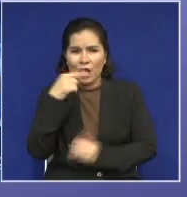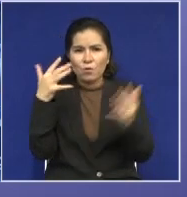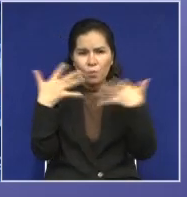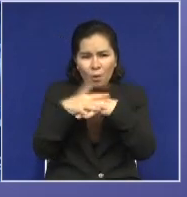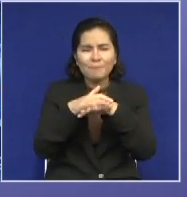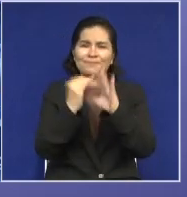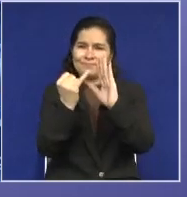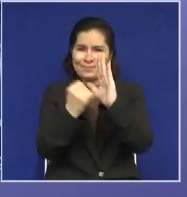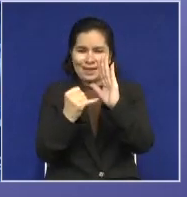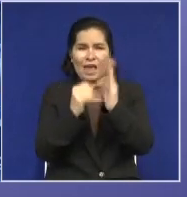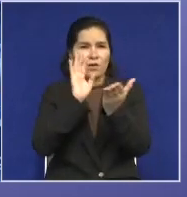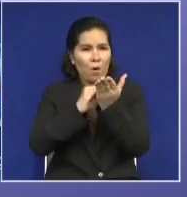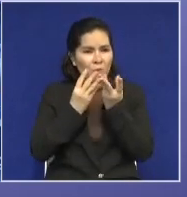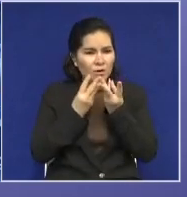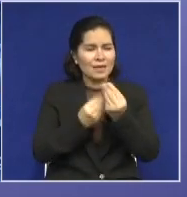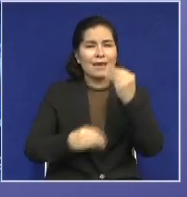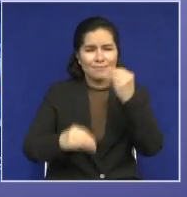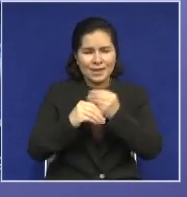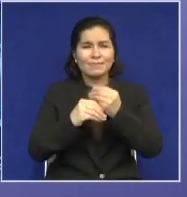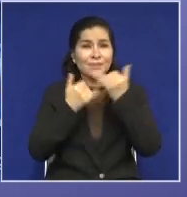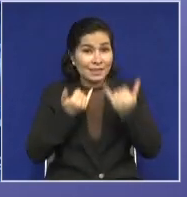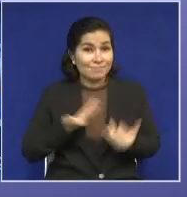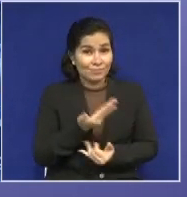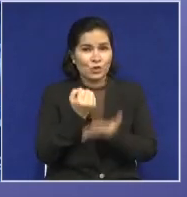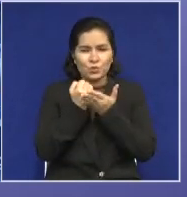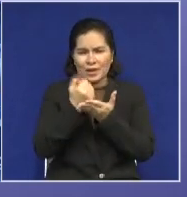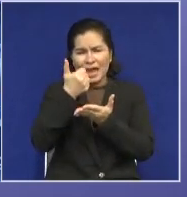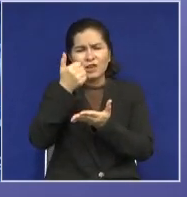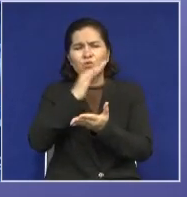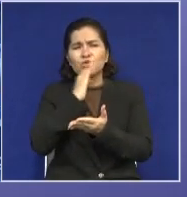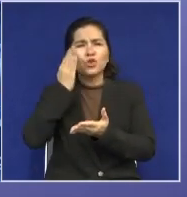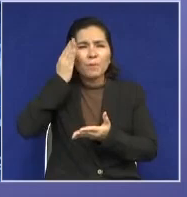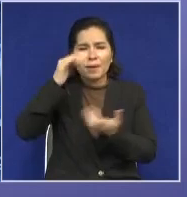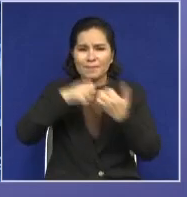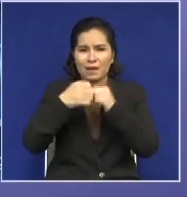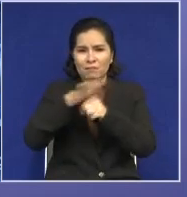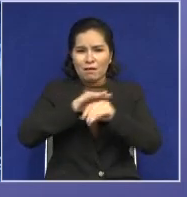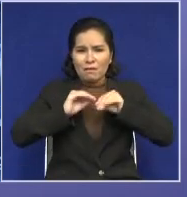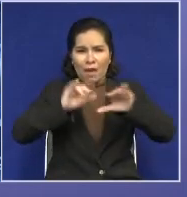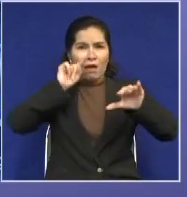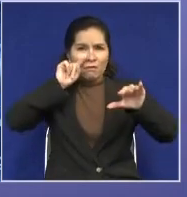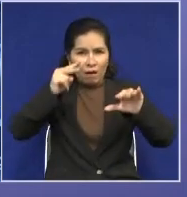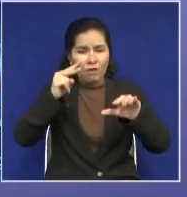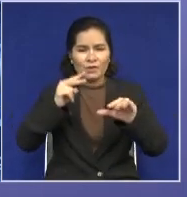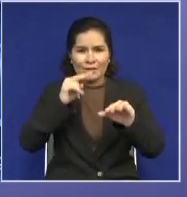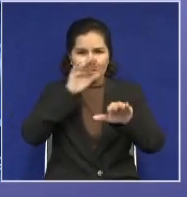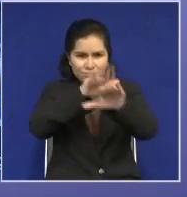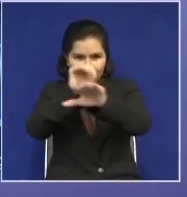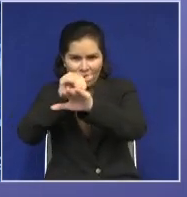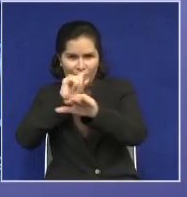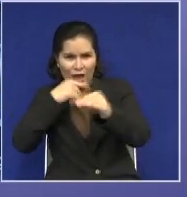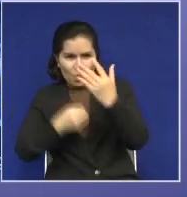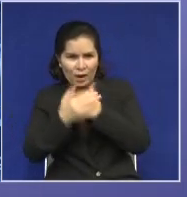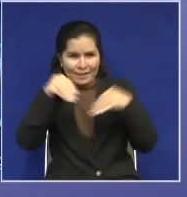ก็เป็นส่วนที่เราสามารถจะช่วยเหลือกันได้เพื่อป้องกันว่าถ้าเกิดมีการระบาดเกิดขึ้นจริงๆเราก็จะได้ติดตามหาผู้ที่มีโ